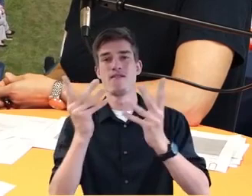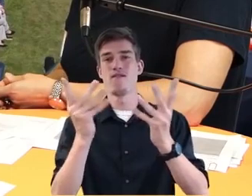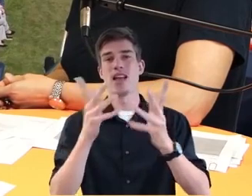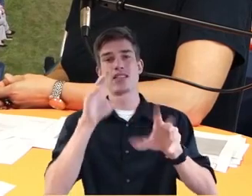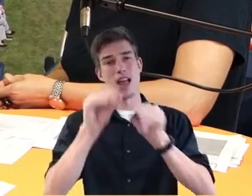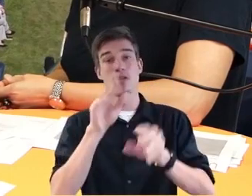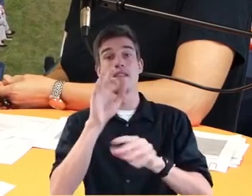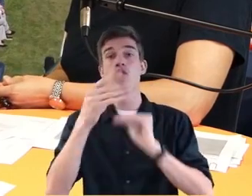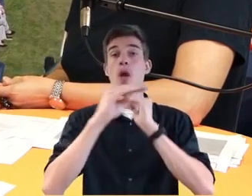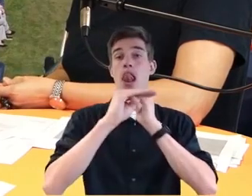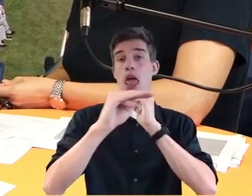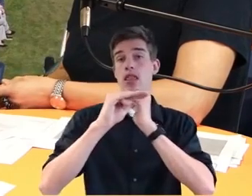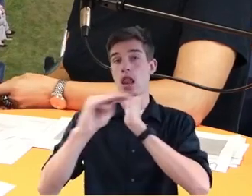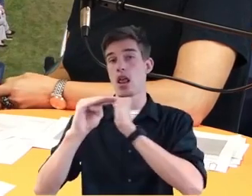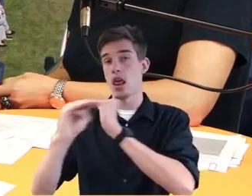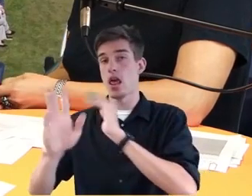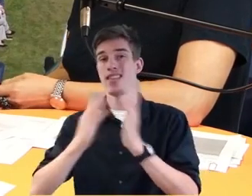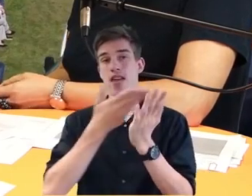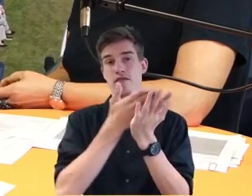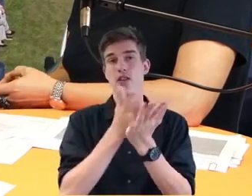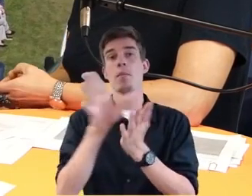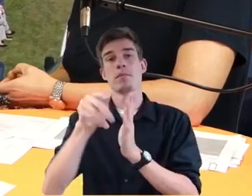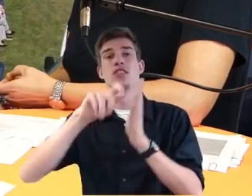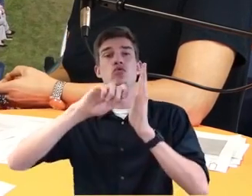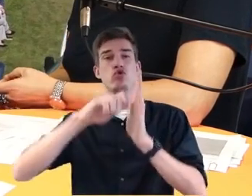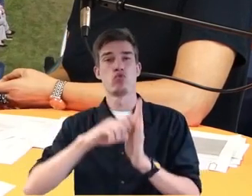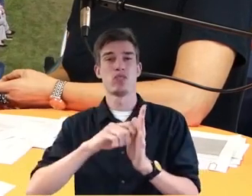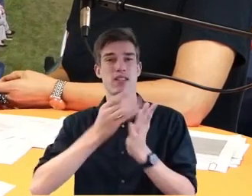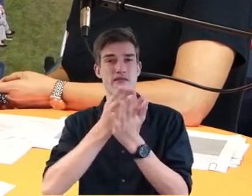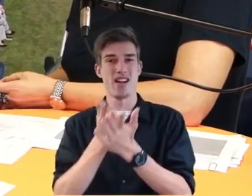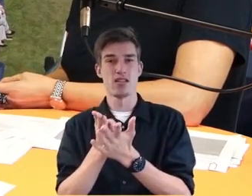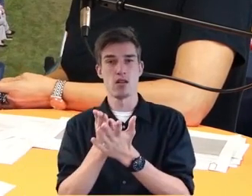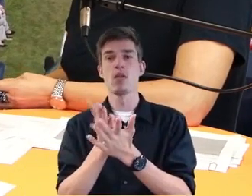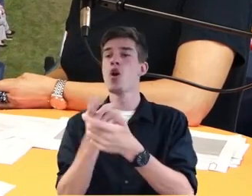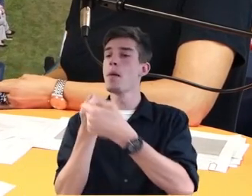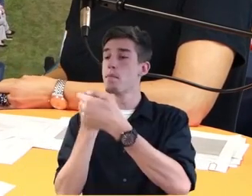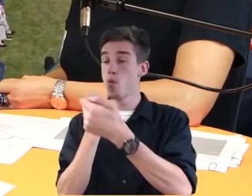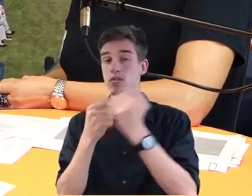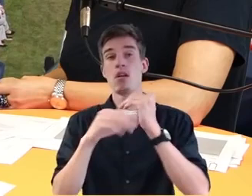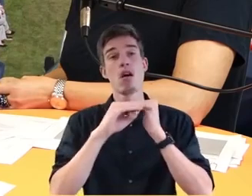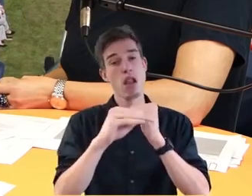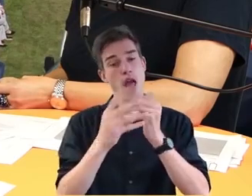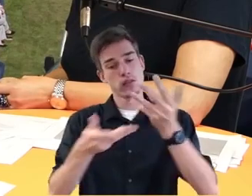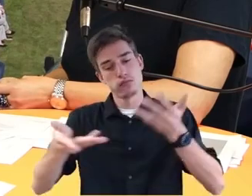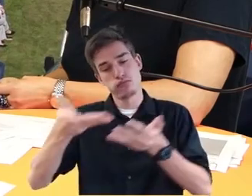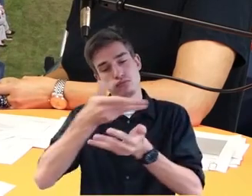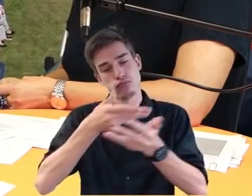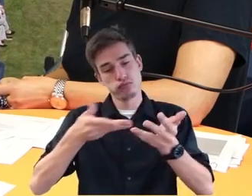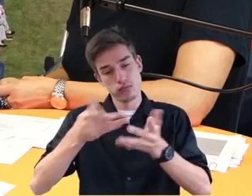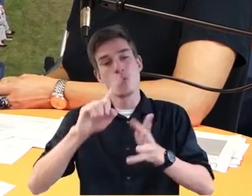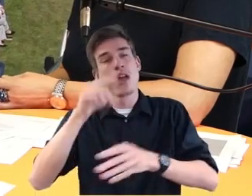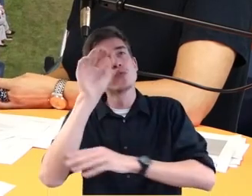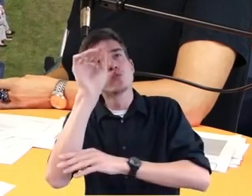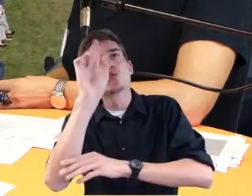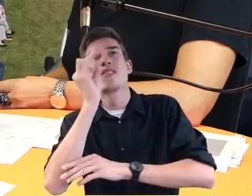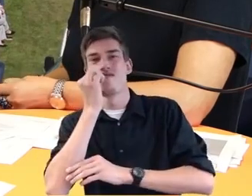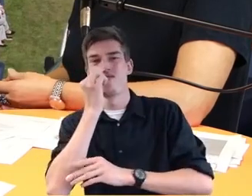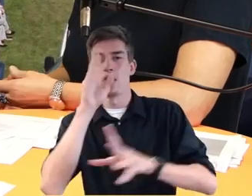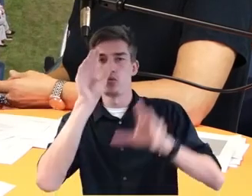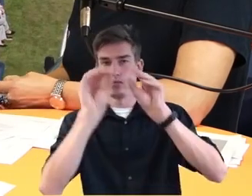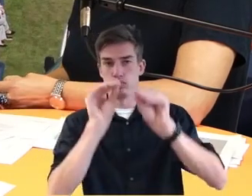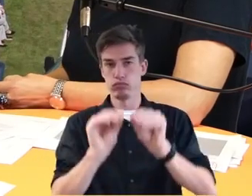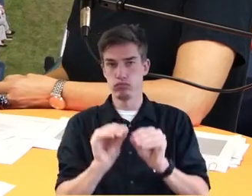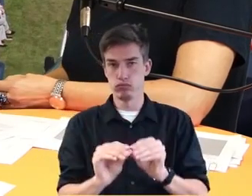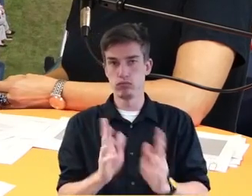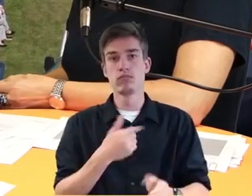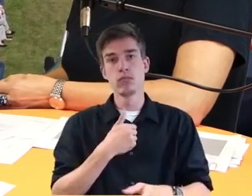die Länder, also mit Verteilungsschlüssel, was der Bund auch in Abstimmung mit den Ländern für diese ergänzende Ausstattung vorsieht. Das